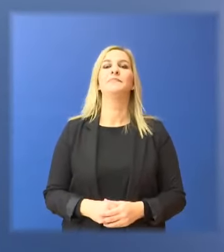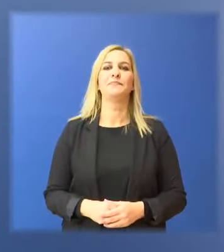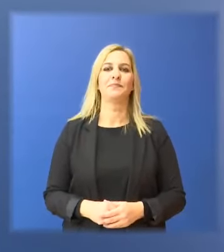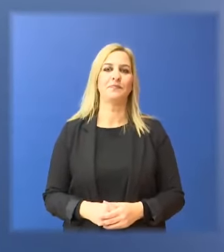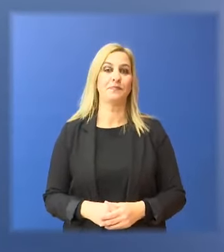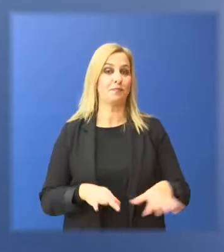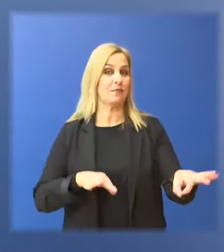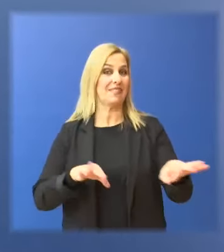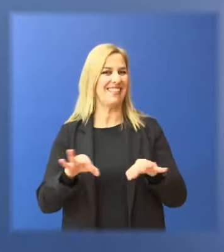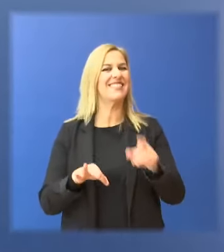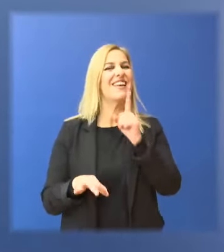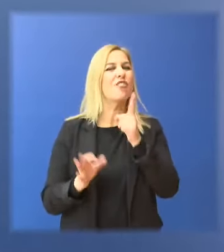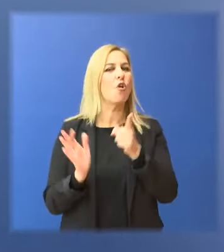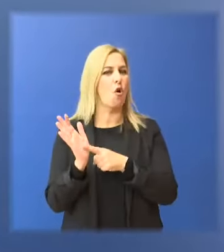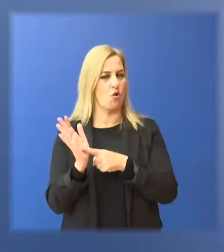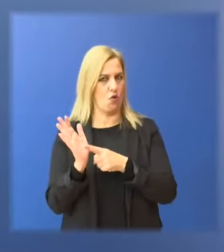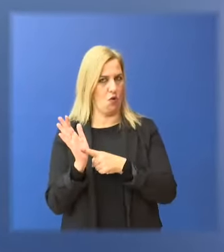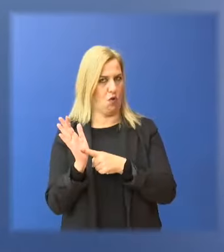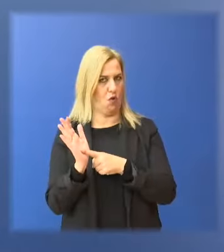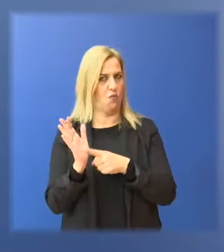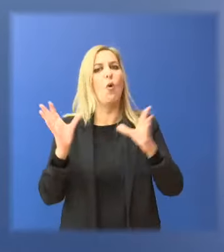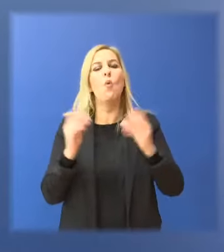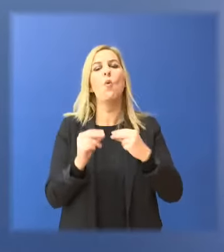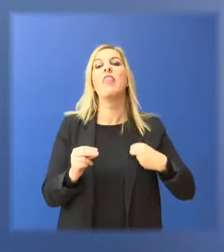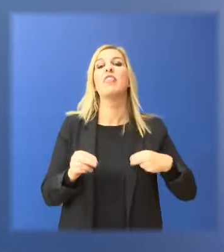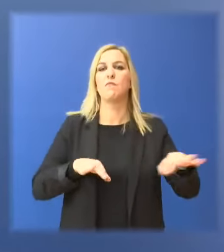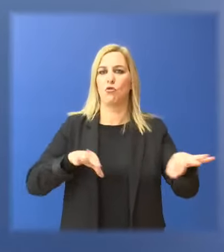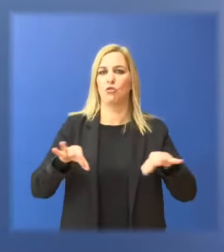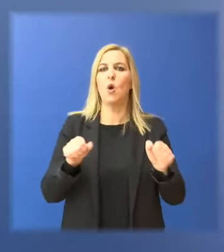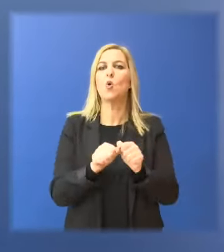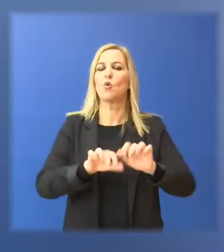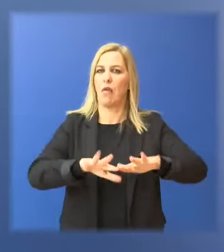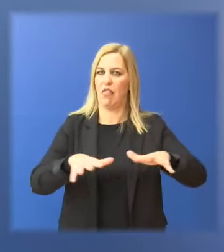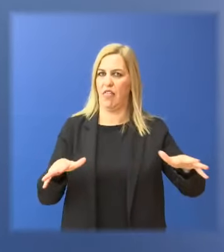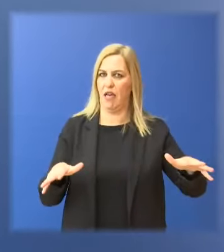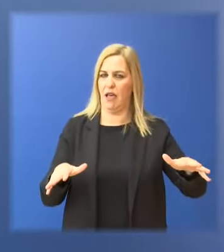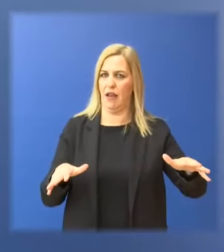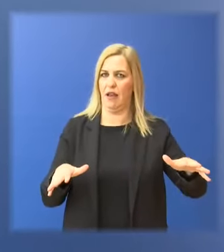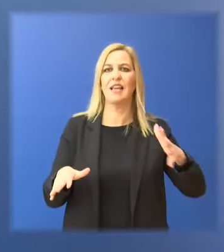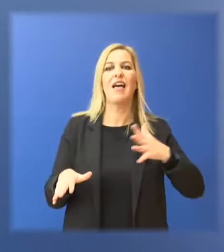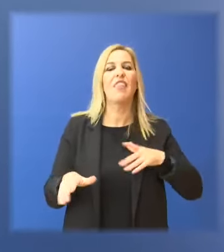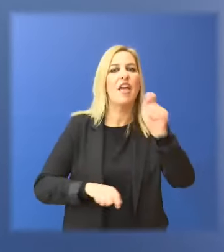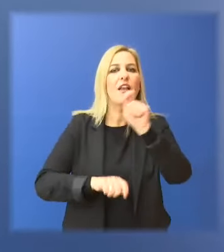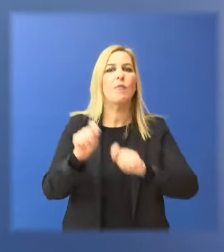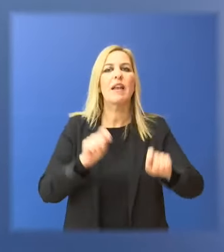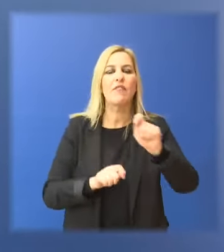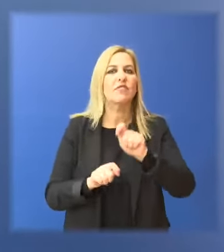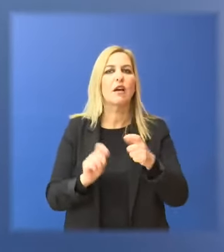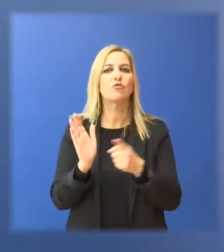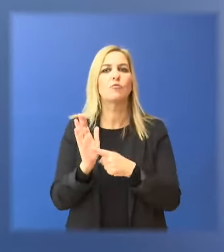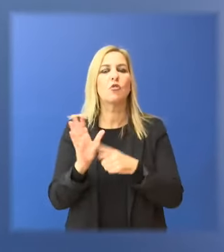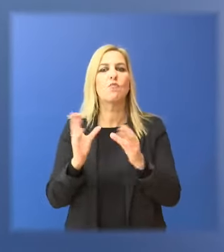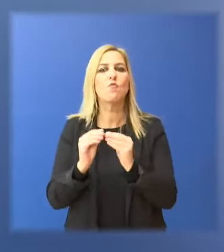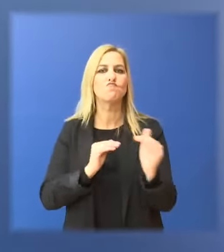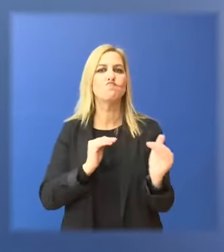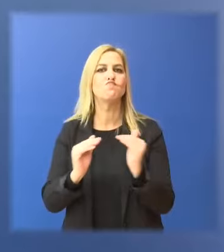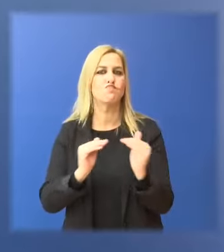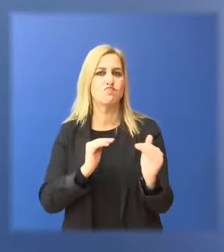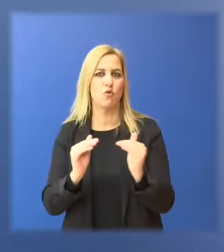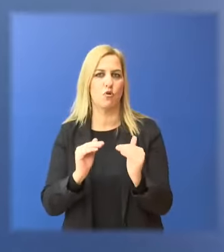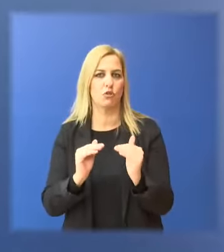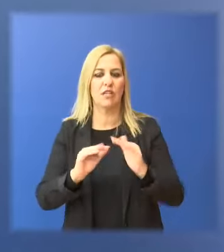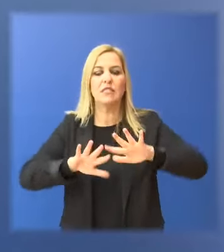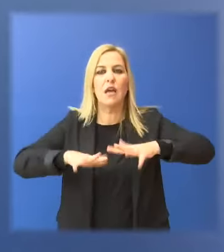Σκοπός του σχεδίου νόμου για την αξιοποίηση της δημόσιας περιουσίας στις παραθαλάσσιες περιοχές είναι η θέσπιση ενός νομοθετικού πλαισίου που να προστατεύει ουσιαστικά